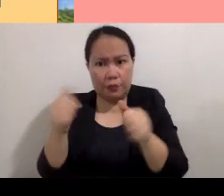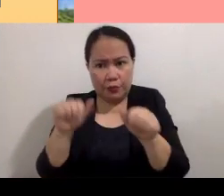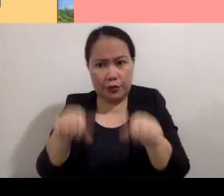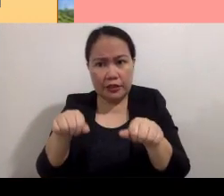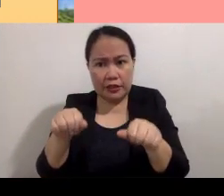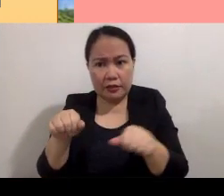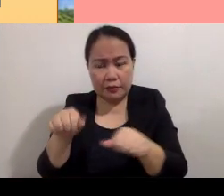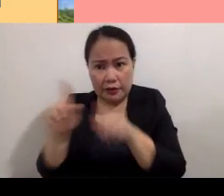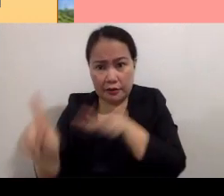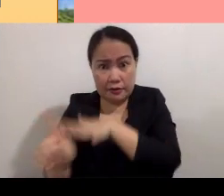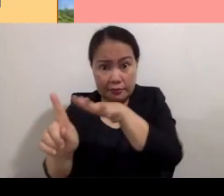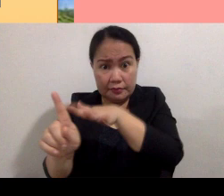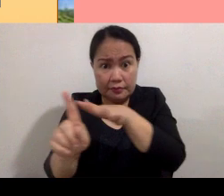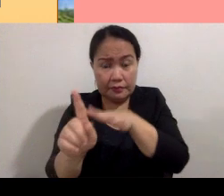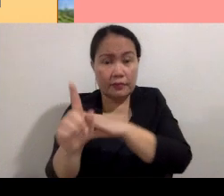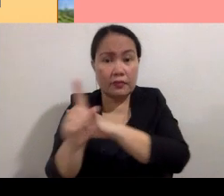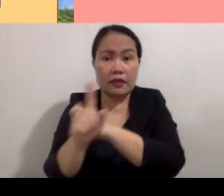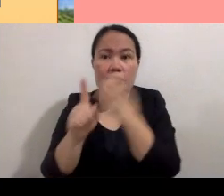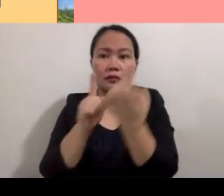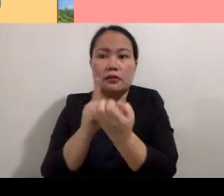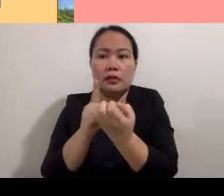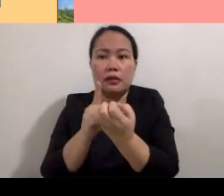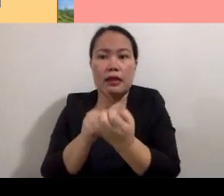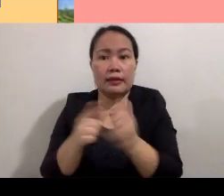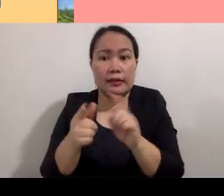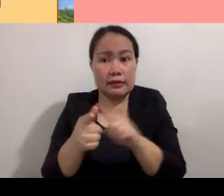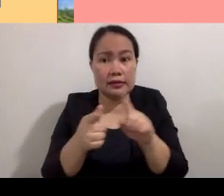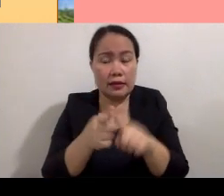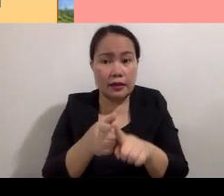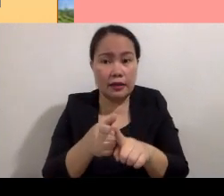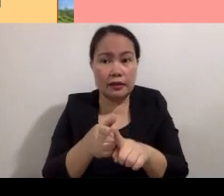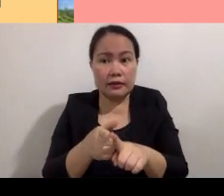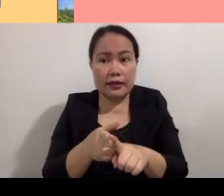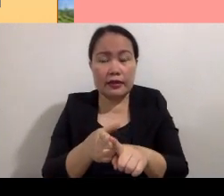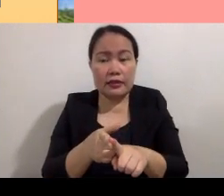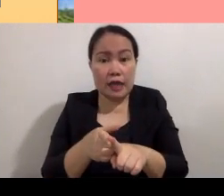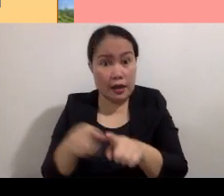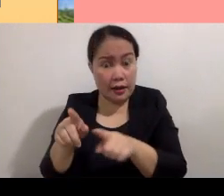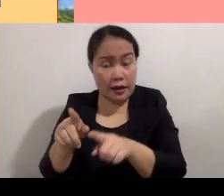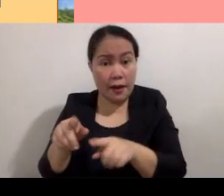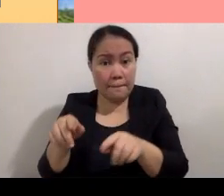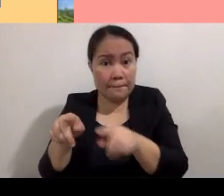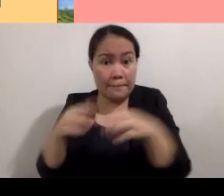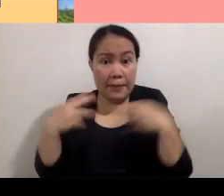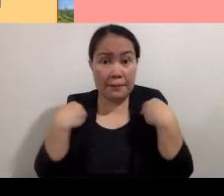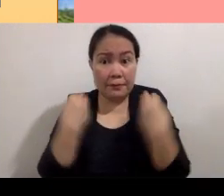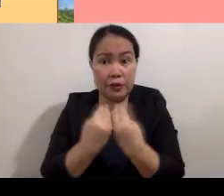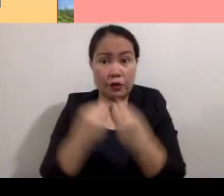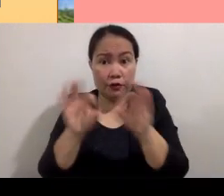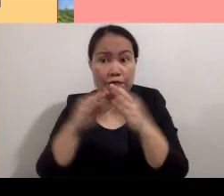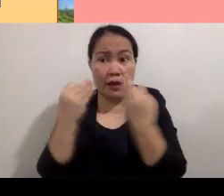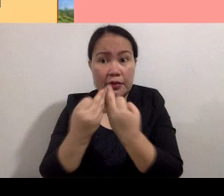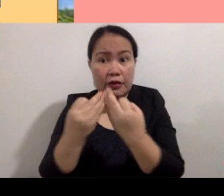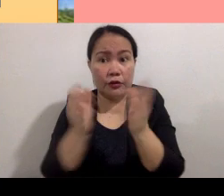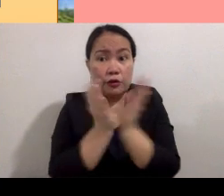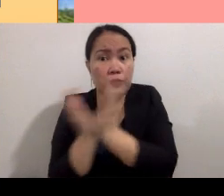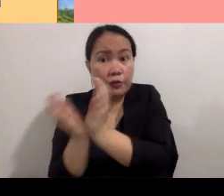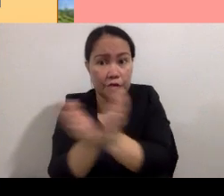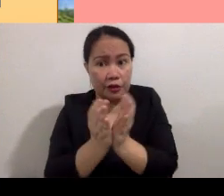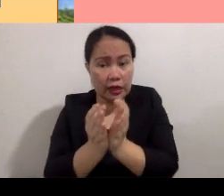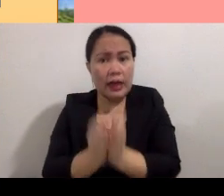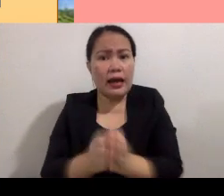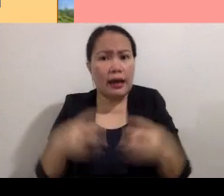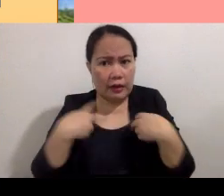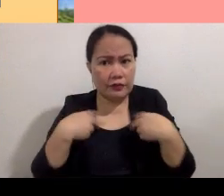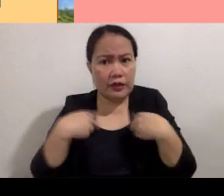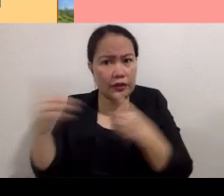maging mapagmasid sa kapaligiran at siguraduhin bilang isang kasapi ng pamilya at ng komunidad o ng isang lipunan ay